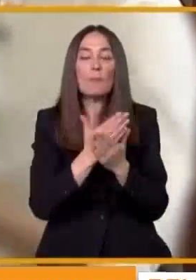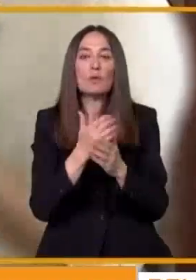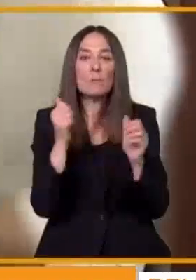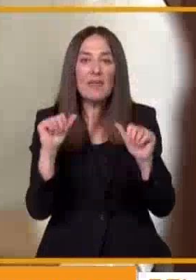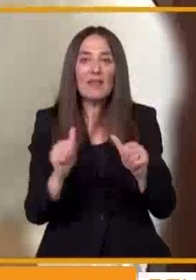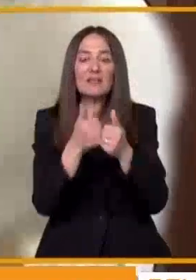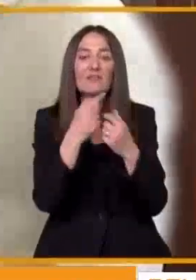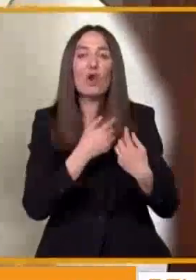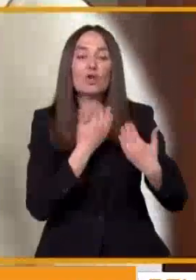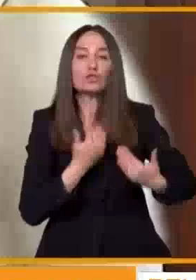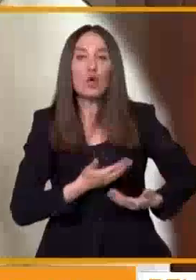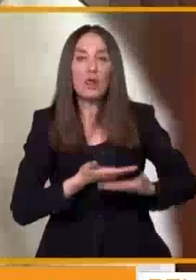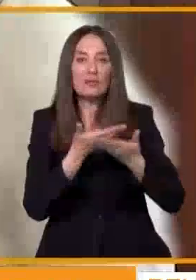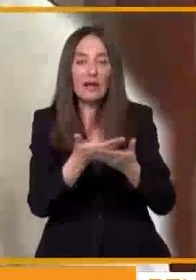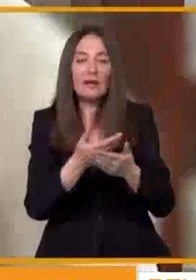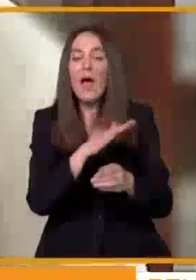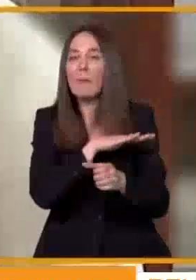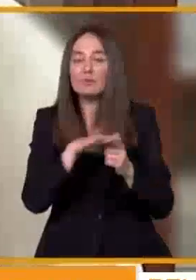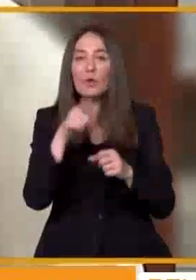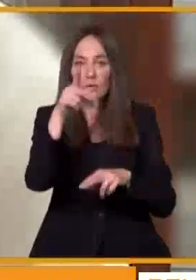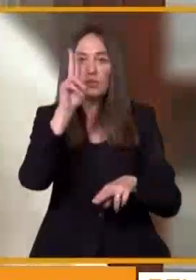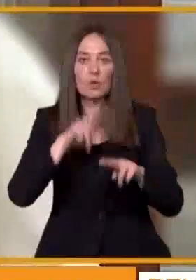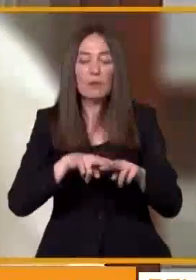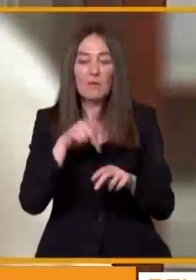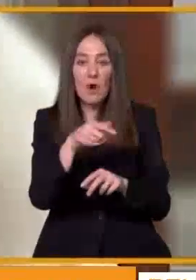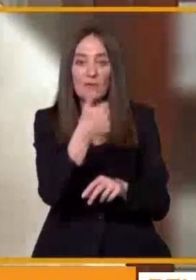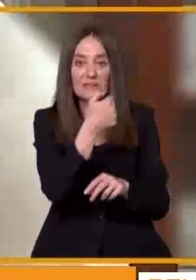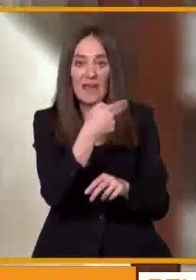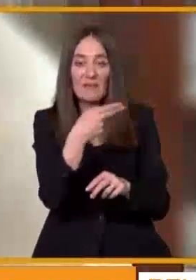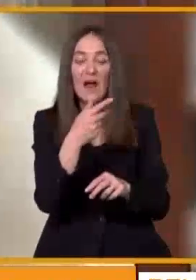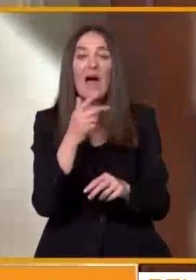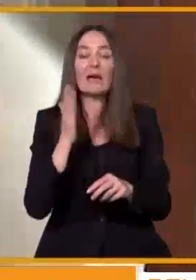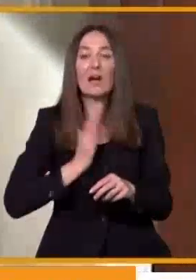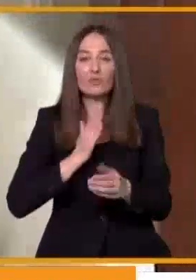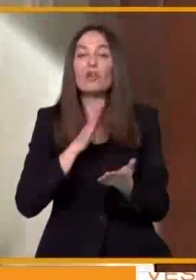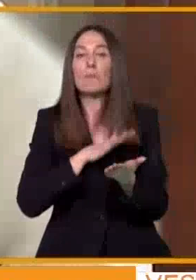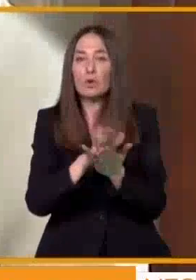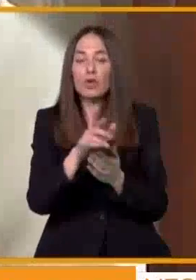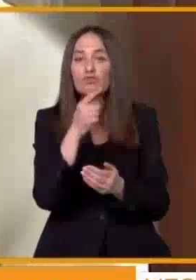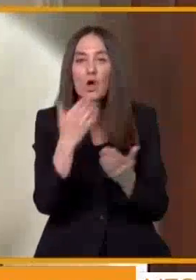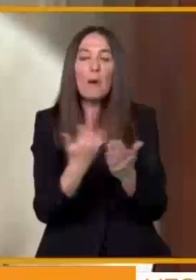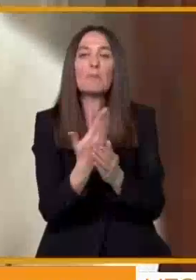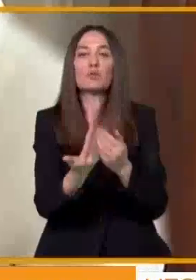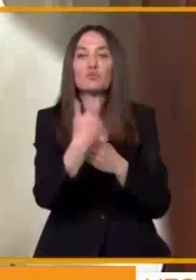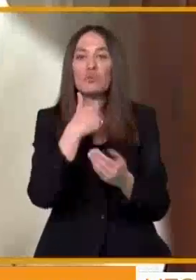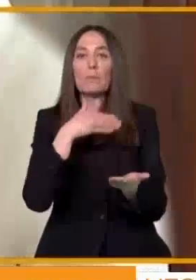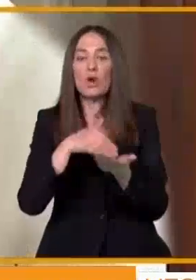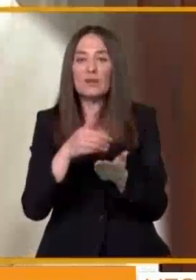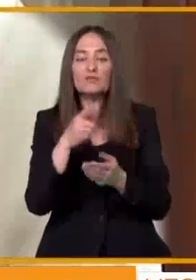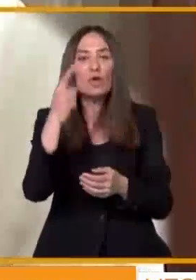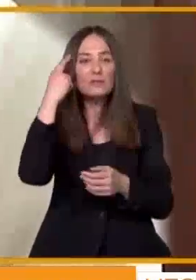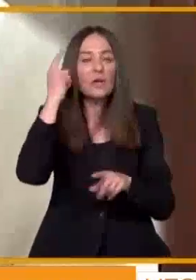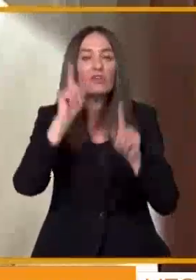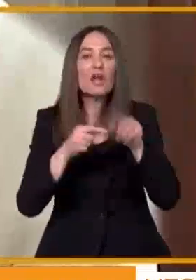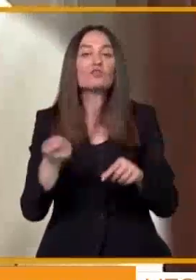jedinstveni, solidarni i na kraju apsolutno ste u pravu. Ovih 100 evra će građani potrošiti. Dakle, to će opet ući u prodavnice, to znači da će